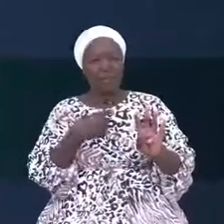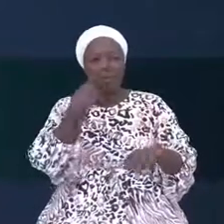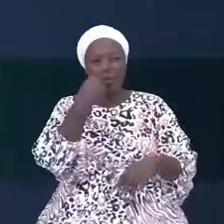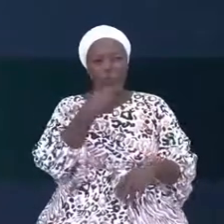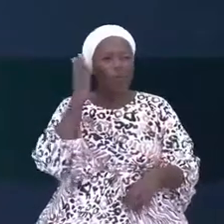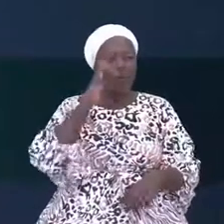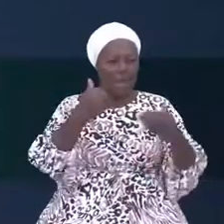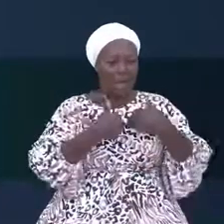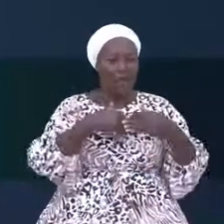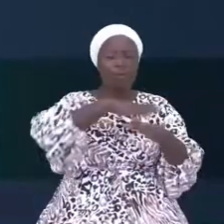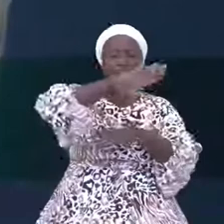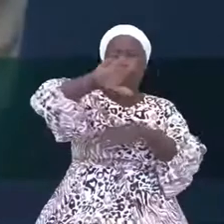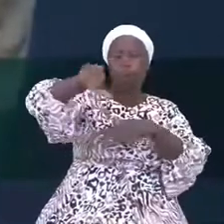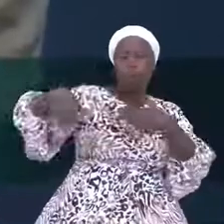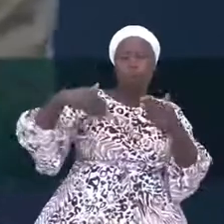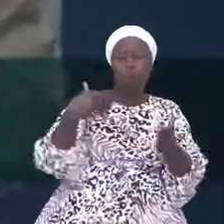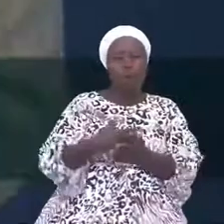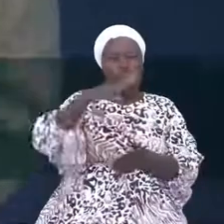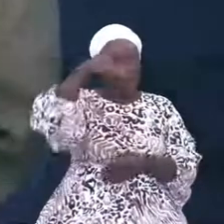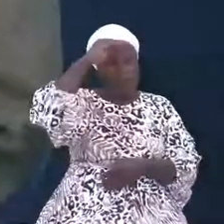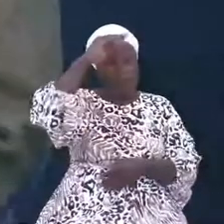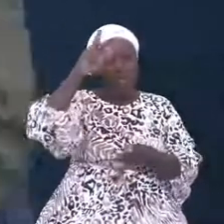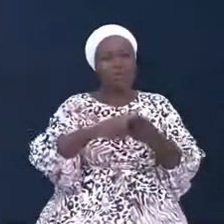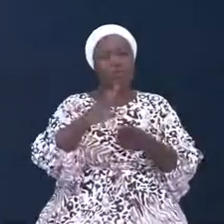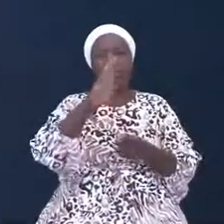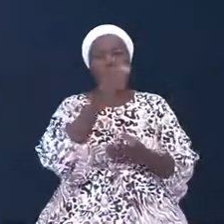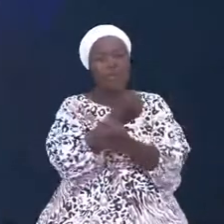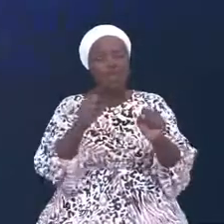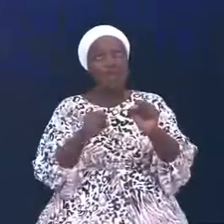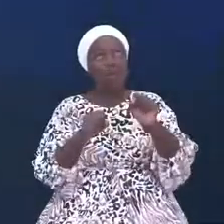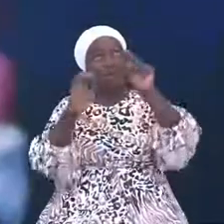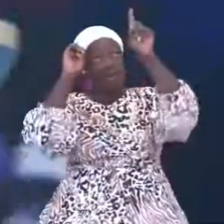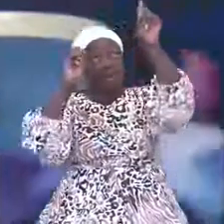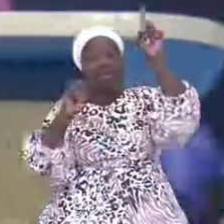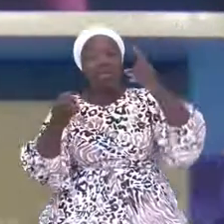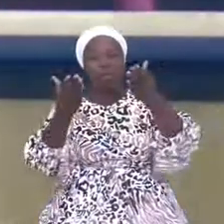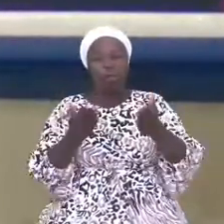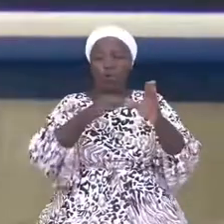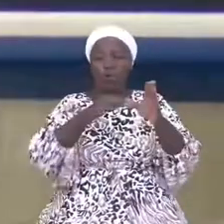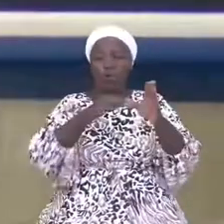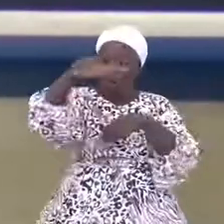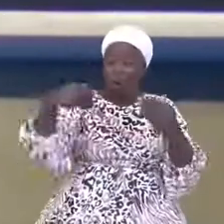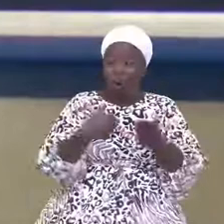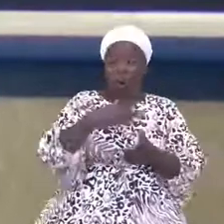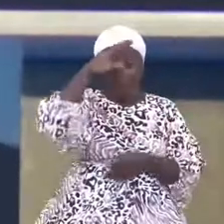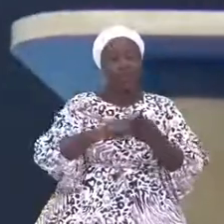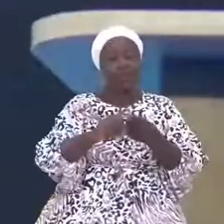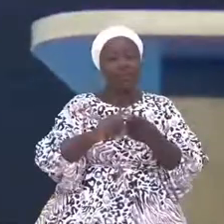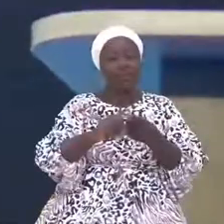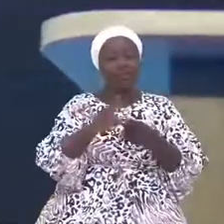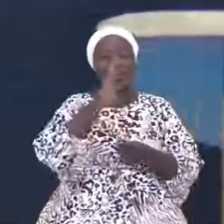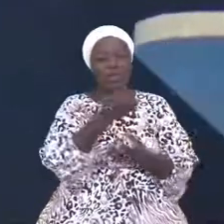Verset 4, on dit, qui veut que tous les hommes soient sauvés? Il